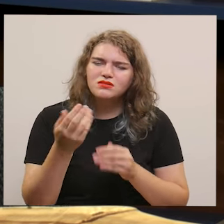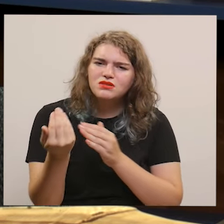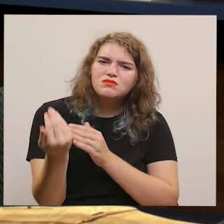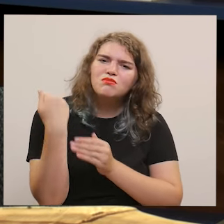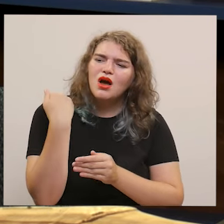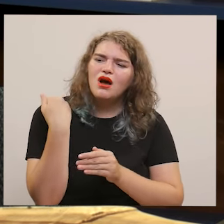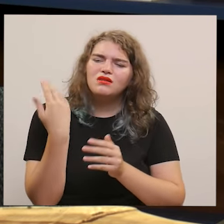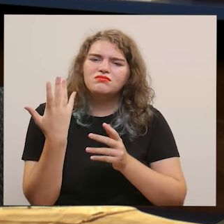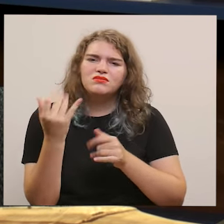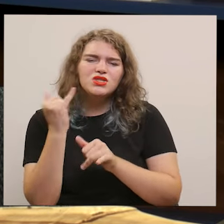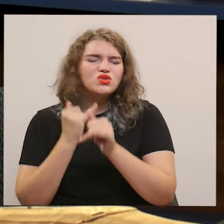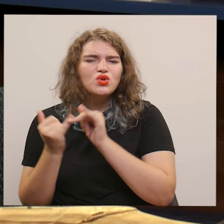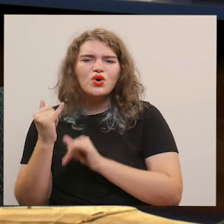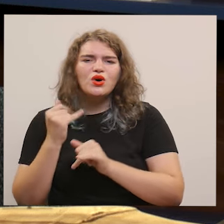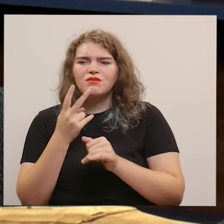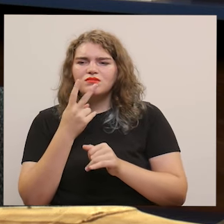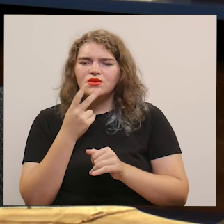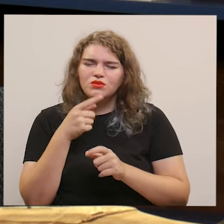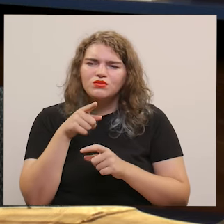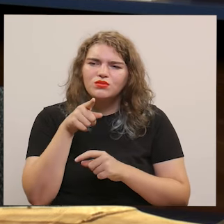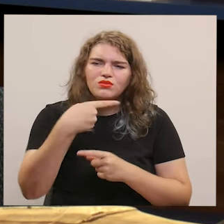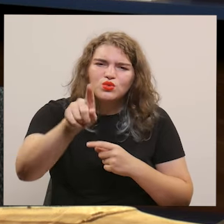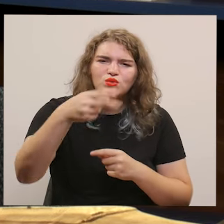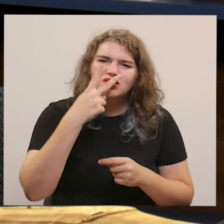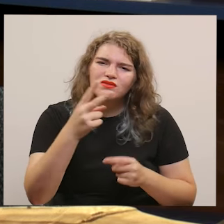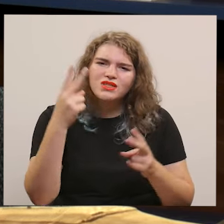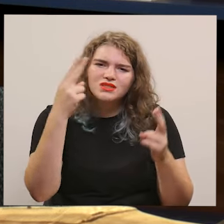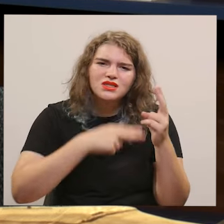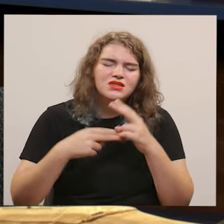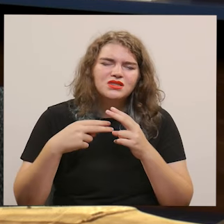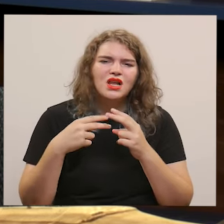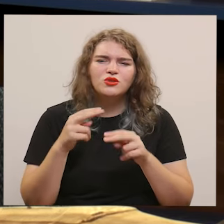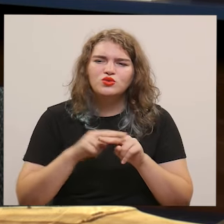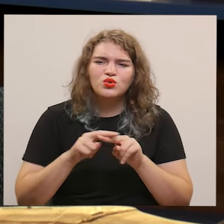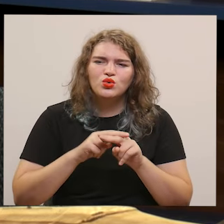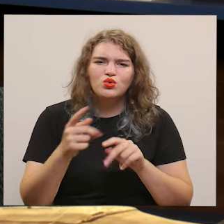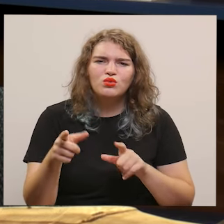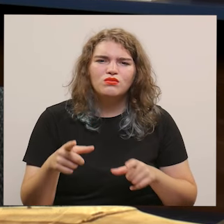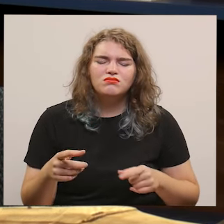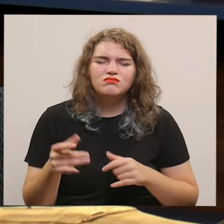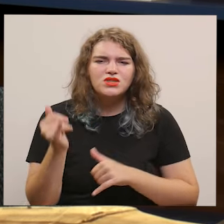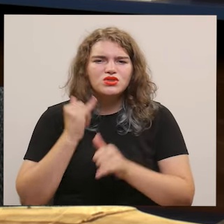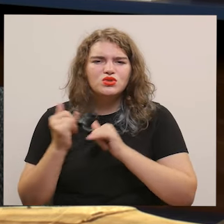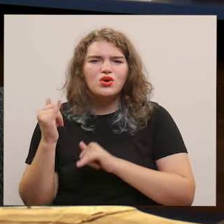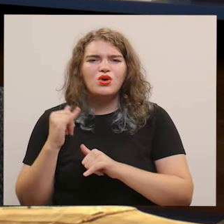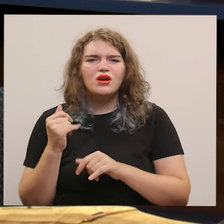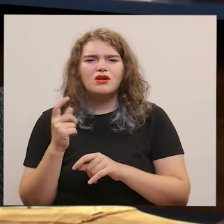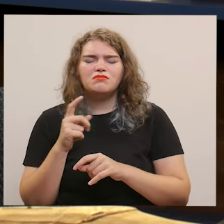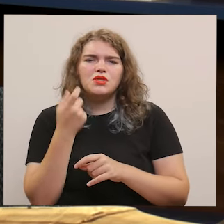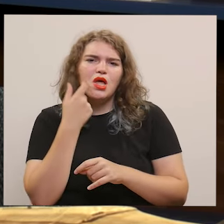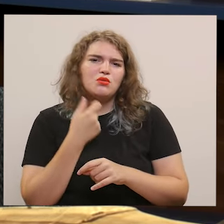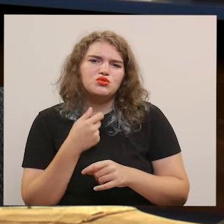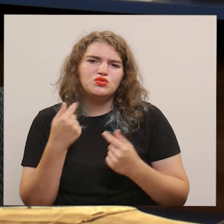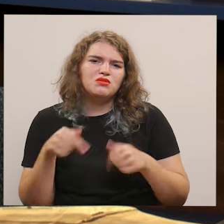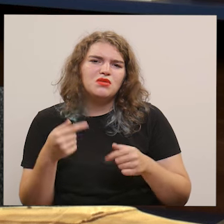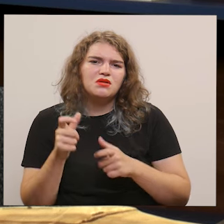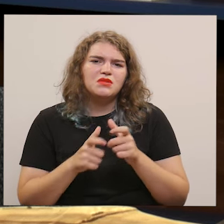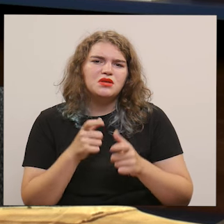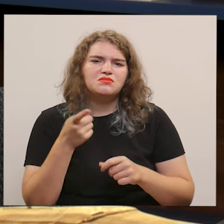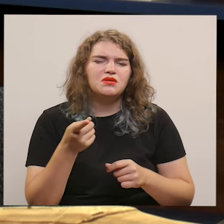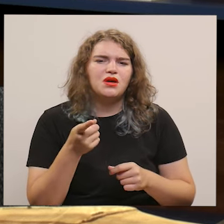hai uite-te să vezi, hai înțelege. Și atunci am început să fac cercetări și să înțeleg trecutul, pentru că nu l-am prea știut, era o enigmă pentru